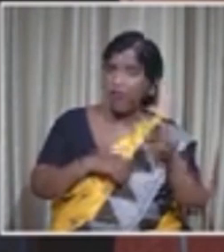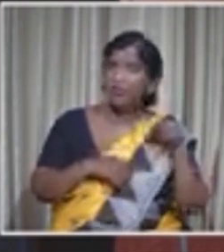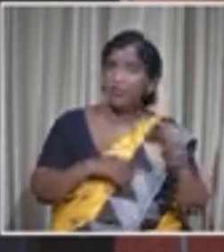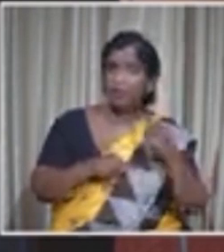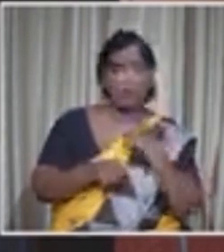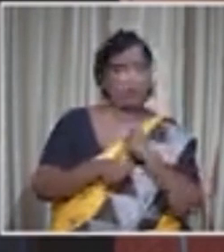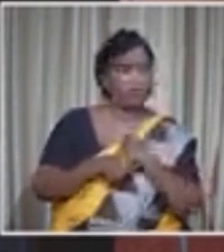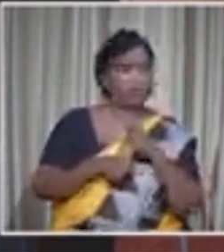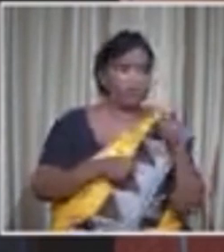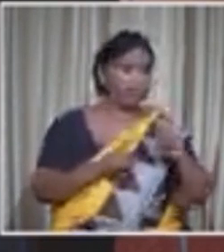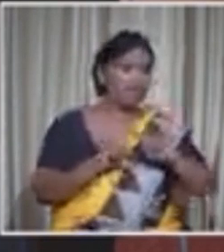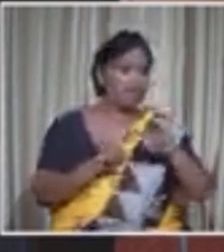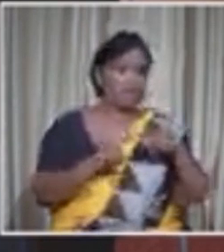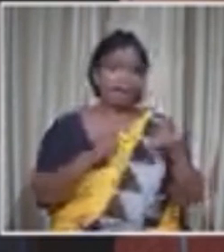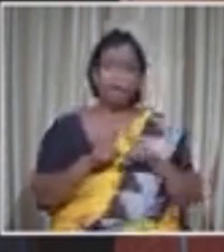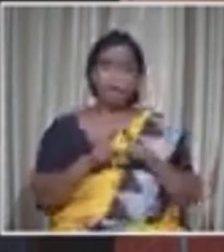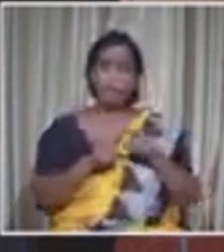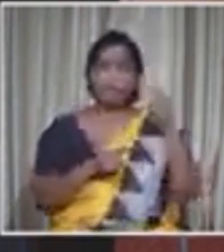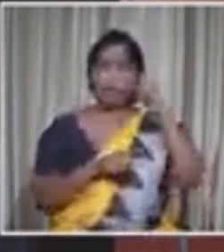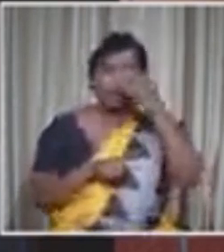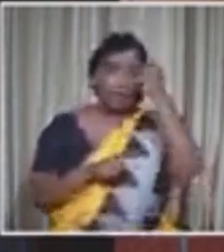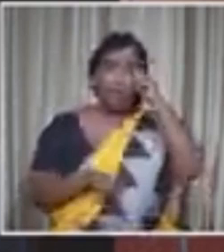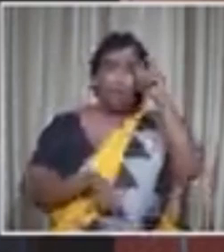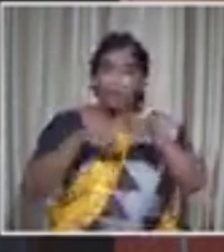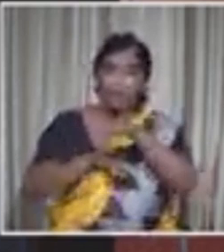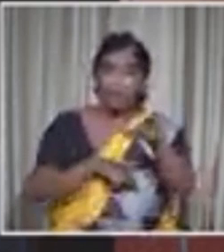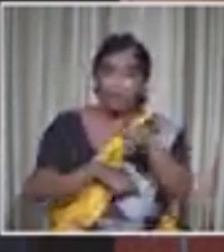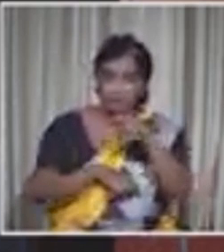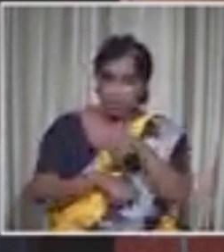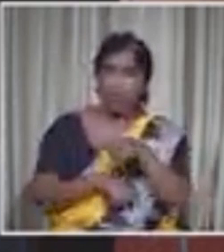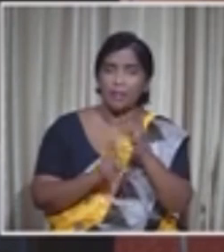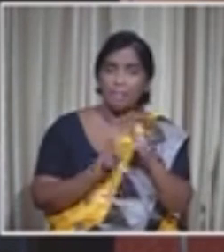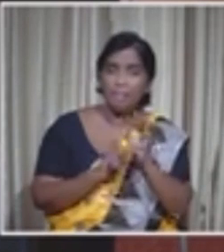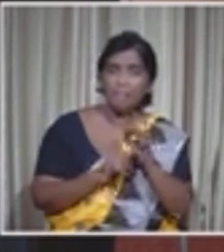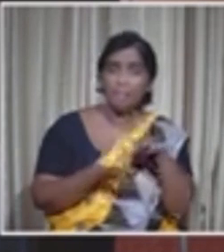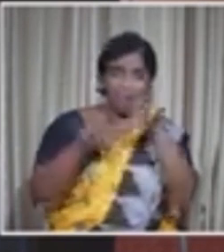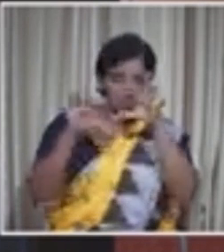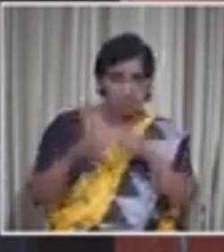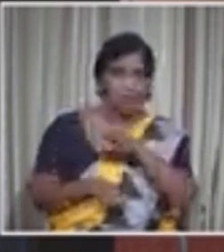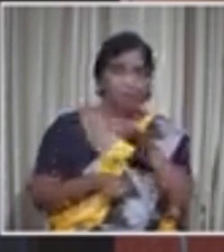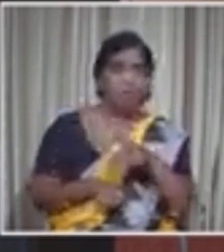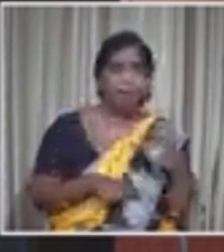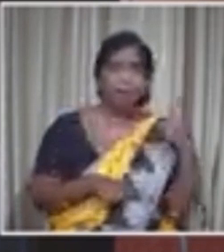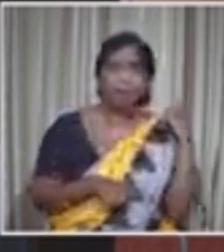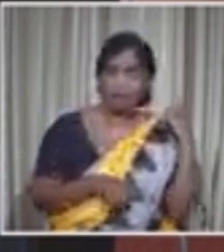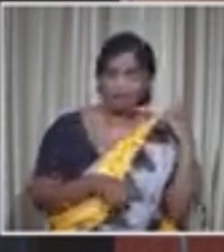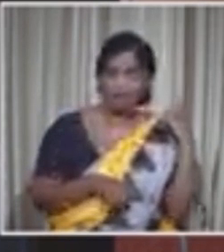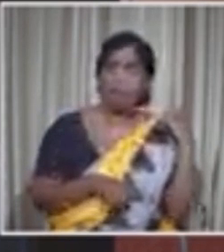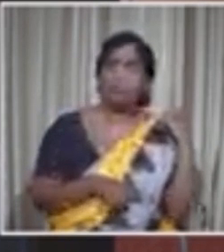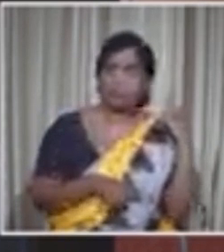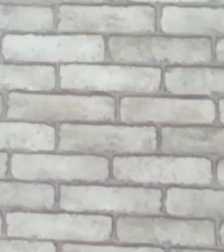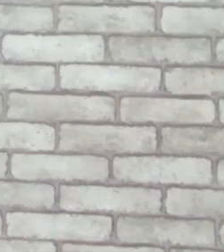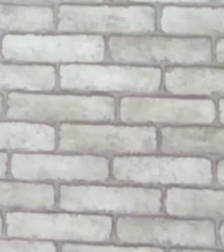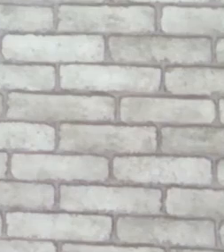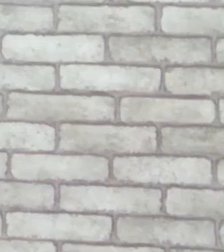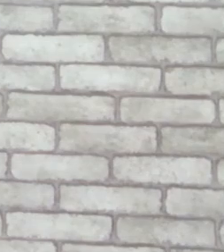வழியிலே அங்கே இருக்கின்ற தமிழர்களுடைய காணிகளை, தனியாருக்கு சொந்தமான காணிகளை படைகளுக்கு அளவீடு செய்வதற்கான முயற்சிகளை